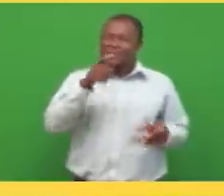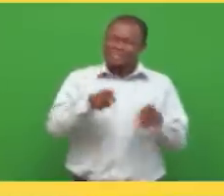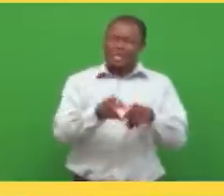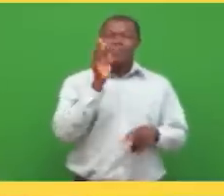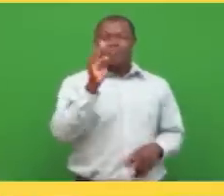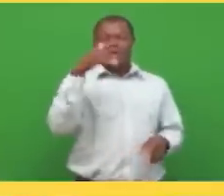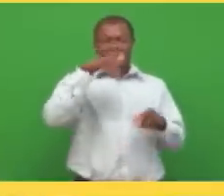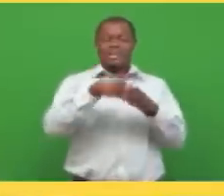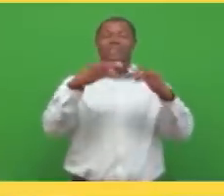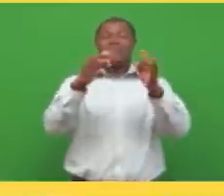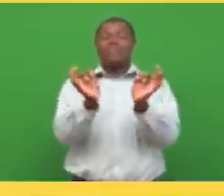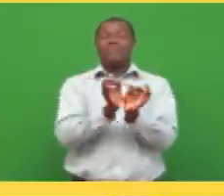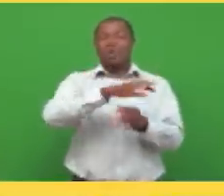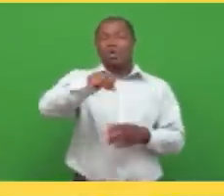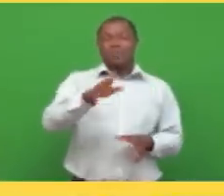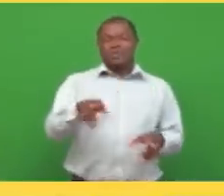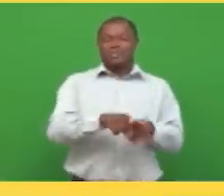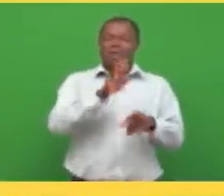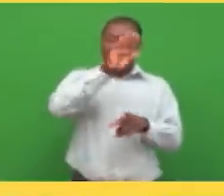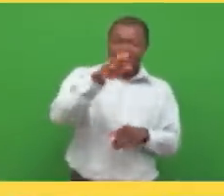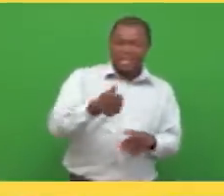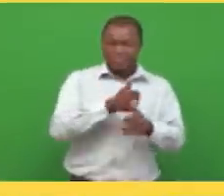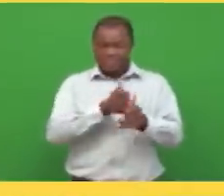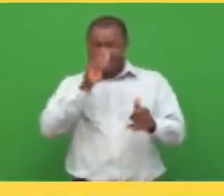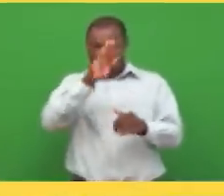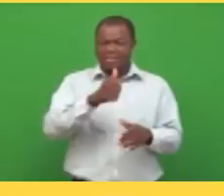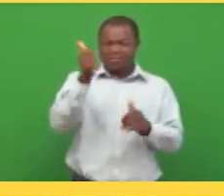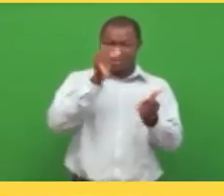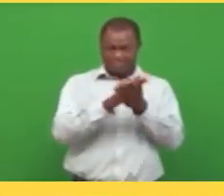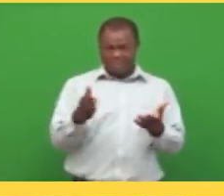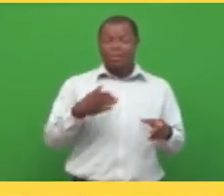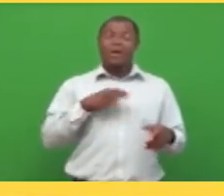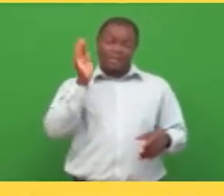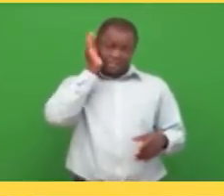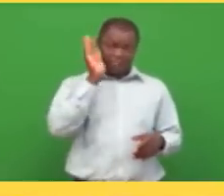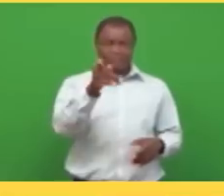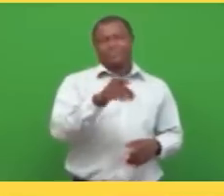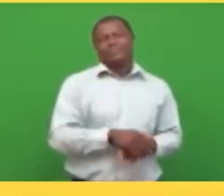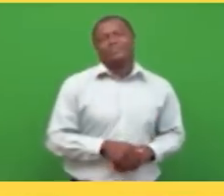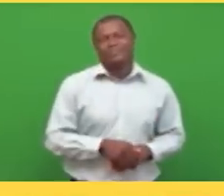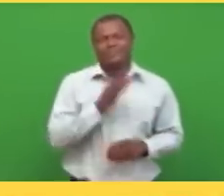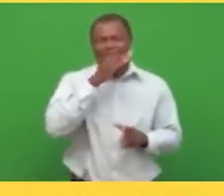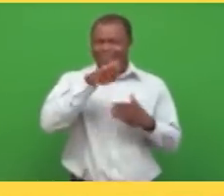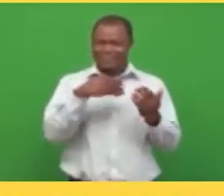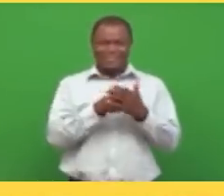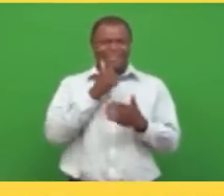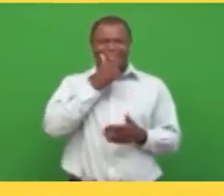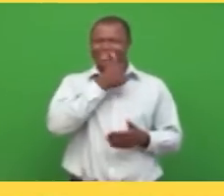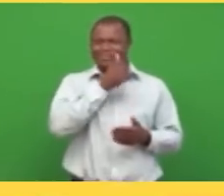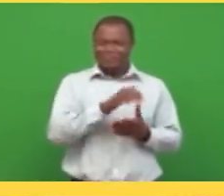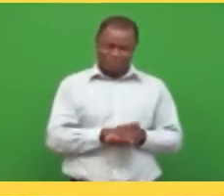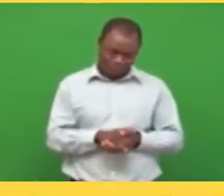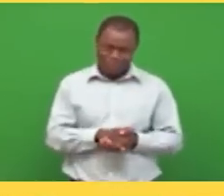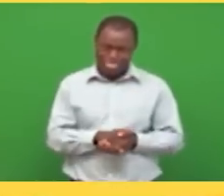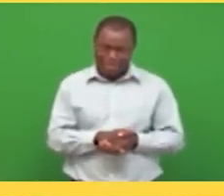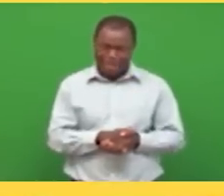ndochirwere chapinda mudzimba Mai Chisamba. Kune vakanakavo kune vasina sezvamuchanzwa mudare rino. Mashoko makuku tari kutaurwa.